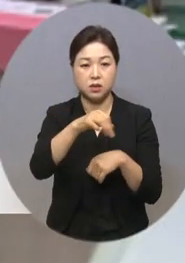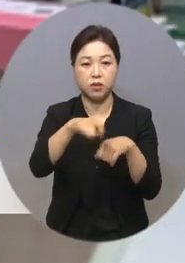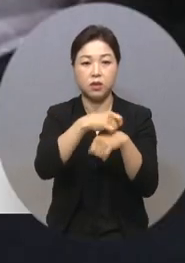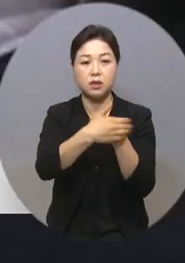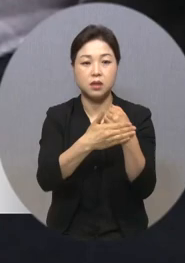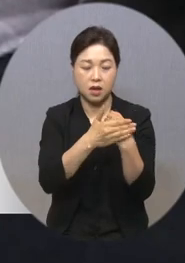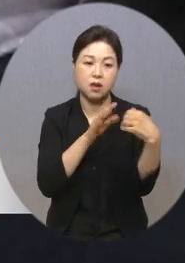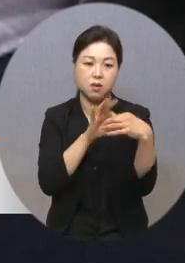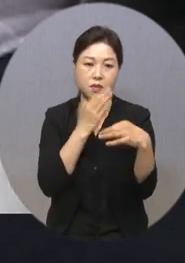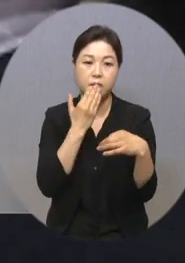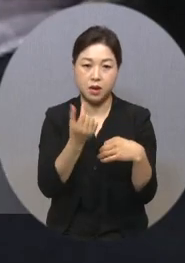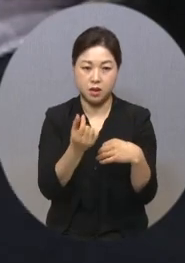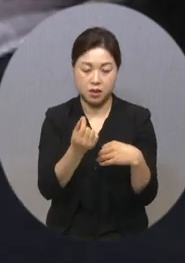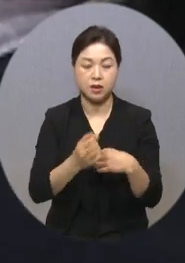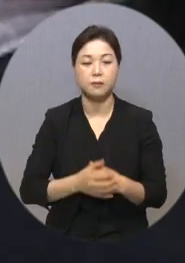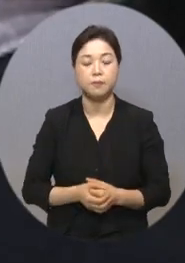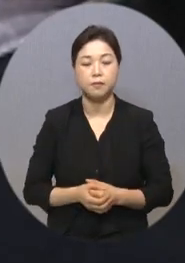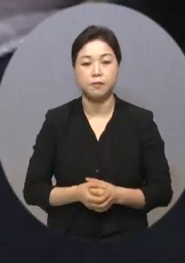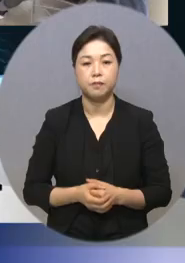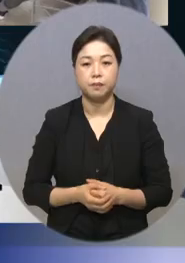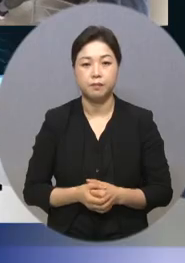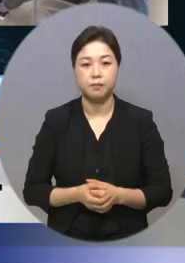받을 것으로 복지부는 예상했습니다